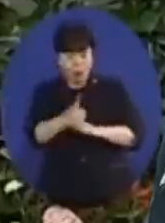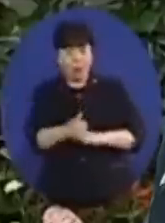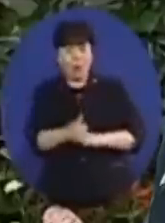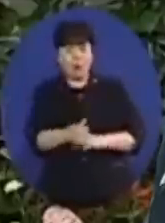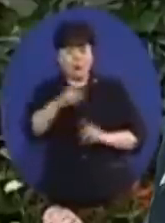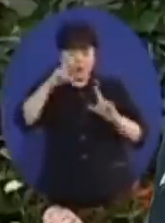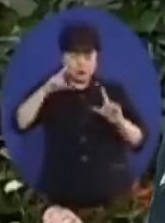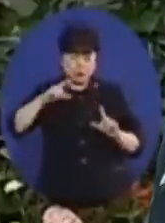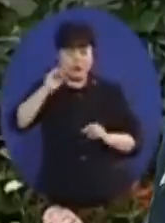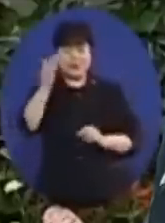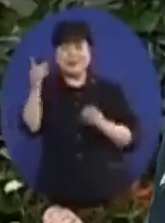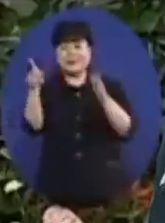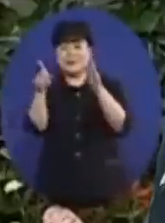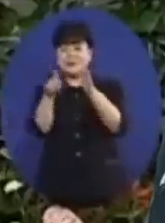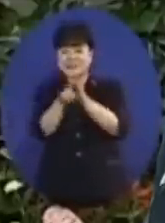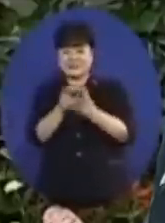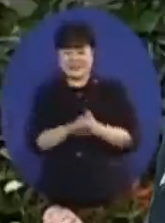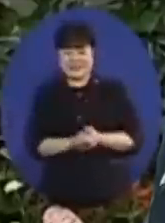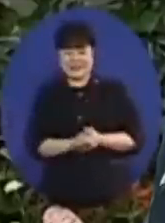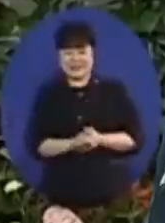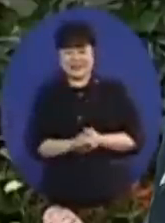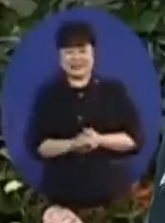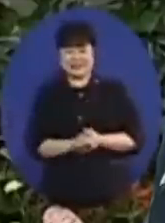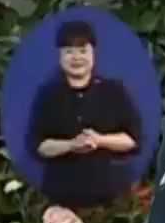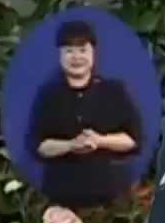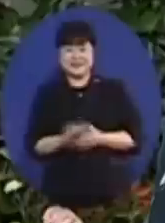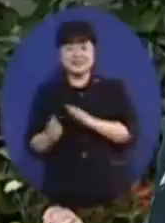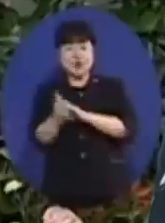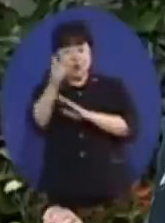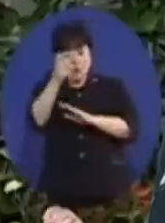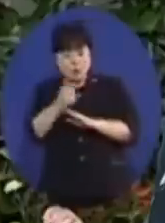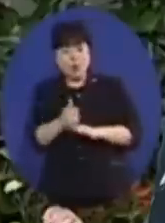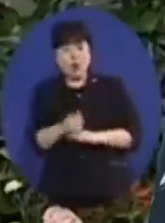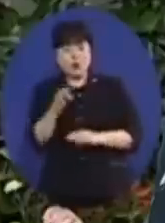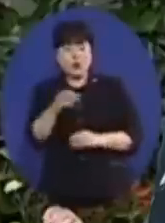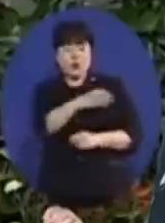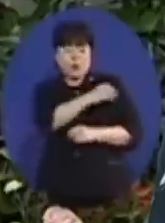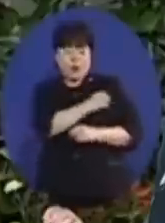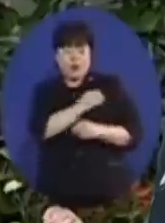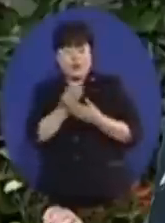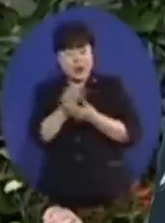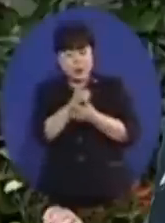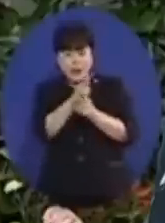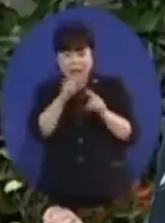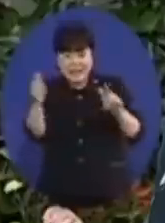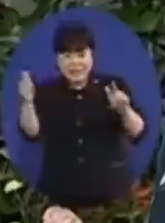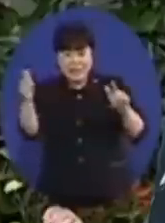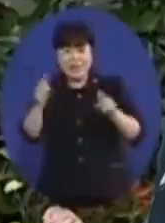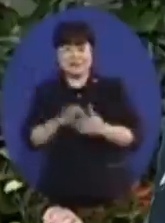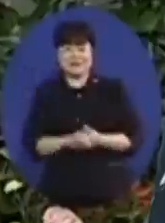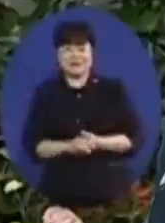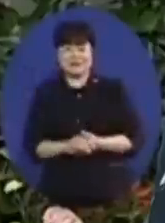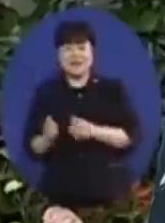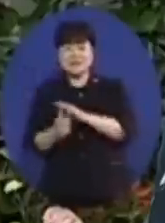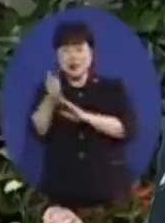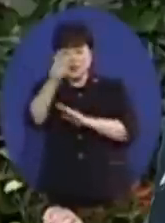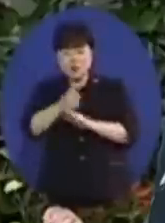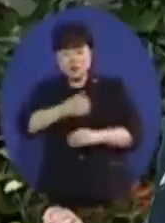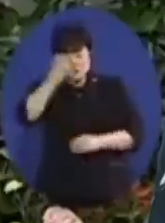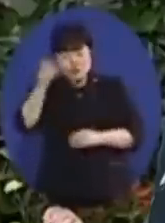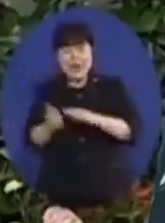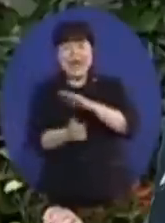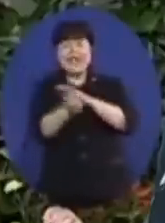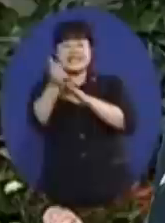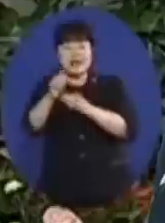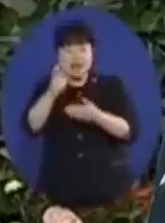주인공이 되었습니다 그는 이렇게 말합니다 성공은 돈과 권력에서 나오는 것이 아니라 성공은